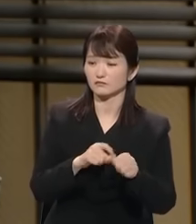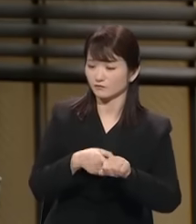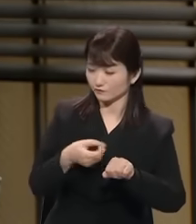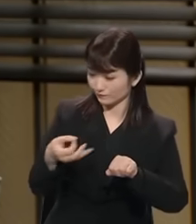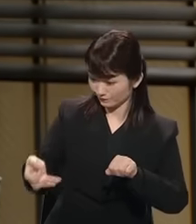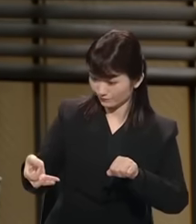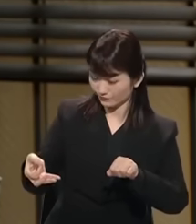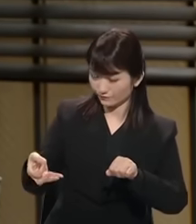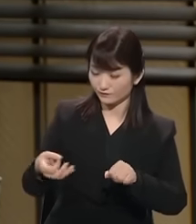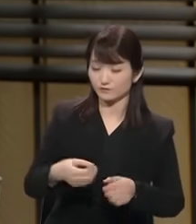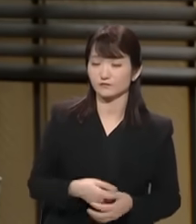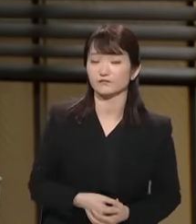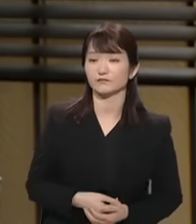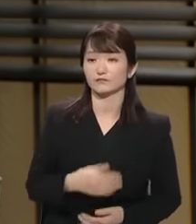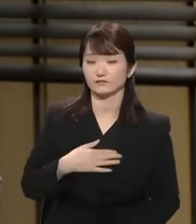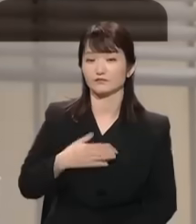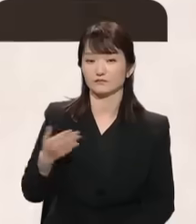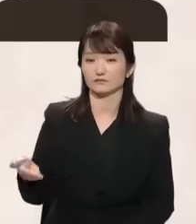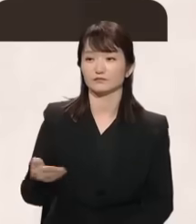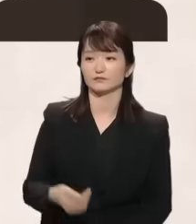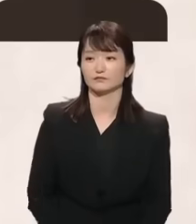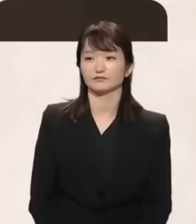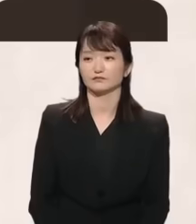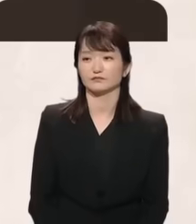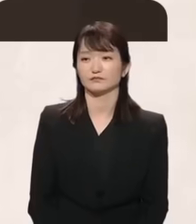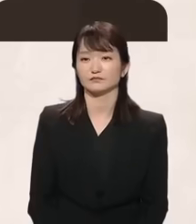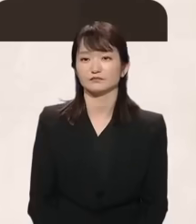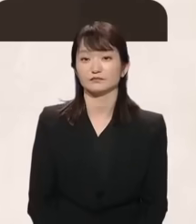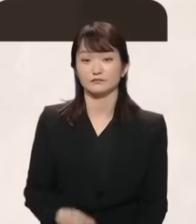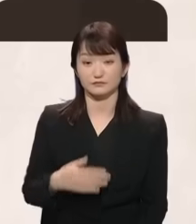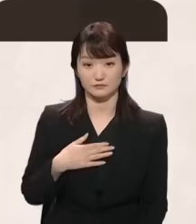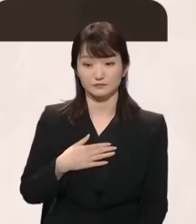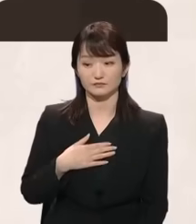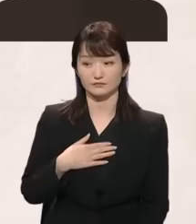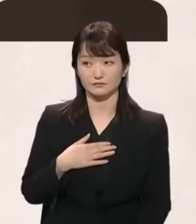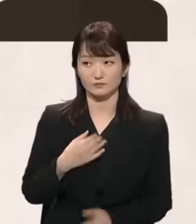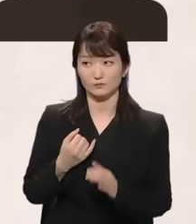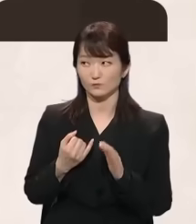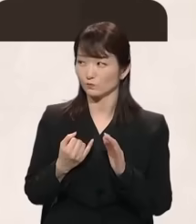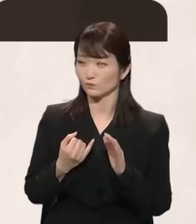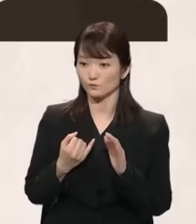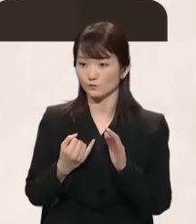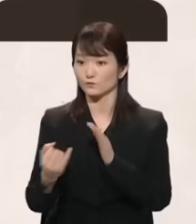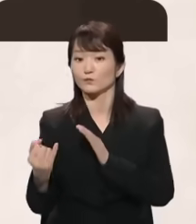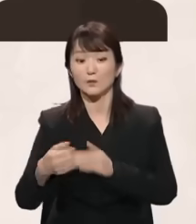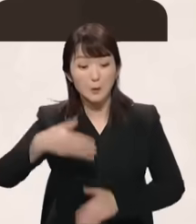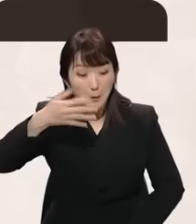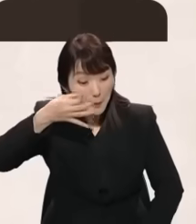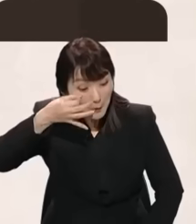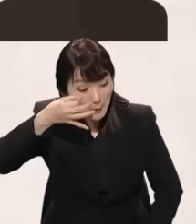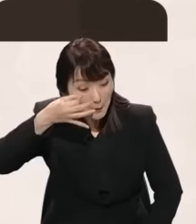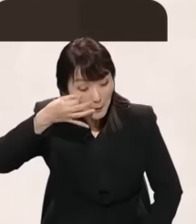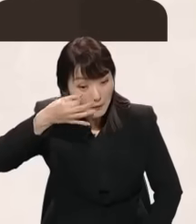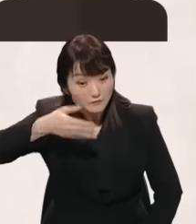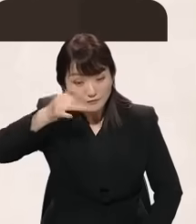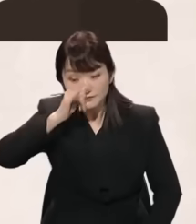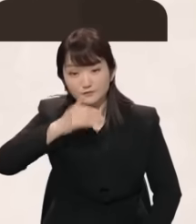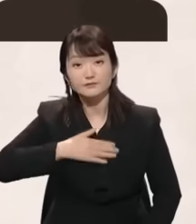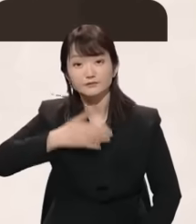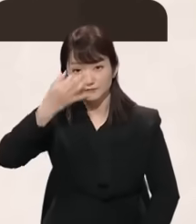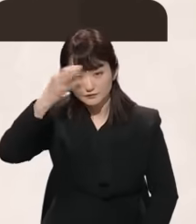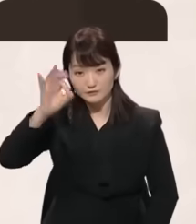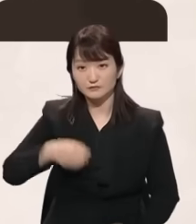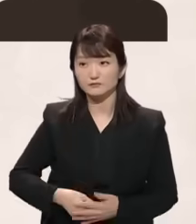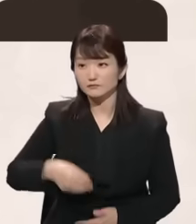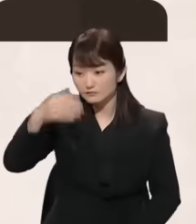내야 한다 이렇게 승객한테 안내를 하니까 아 그러면 내가 무임 승차한 거 영상을 보여 달라 영상 있으면 내가 인정하겠다 영상을